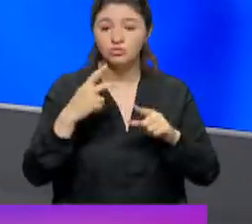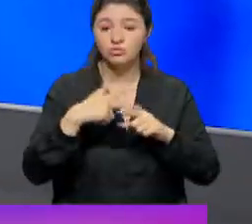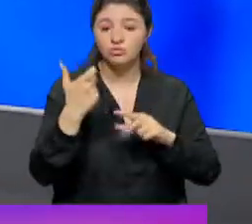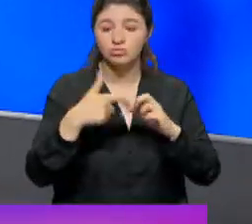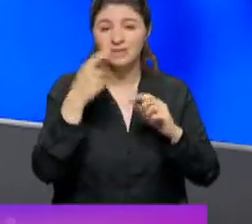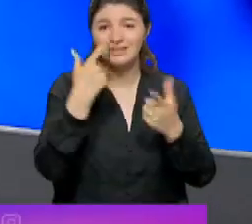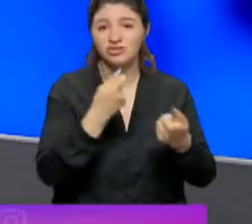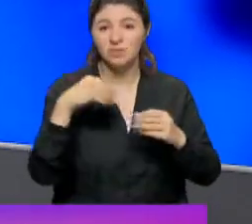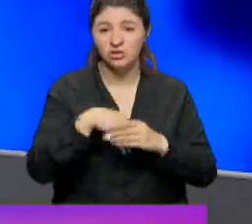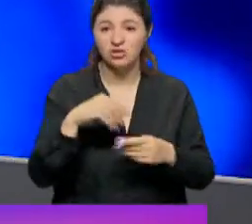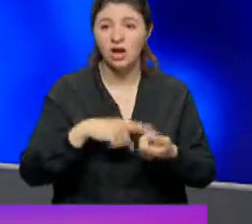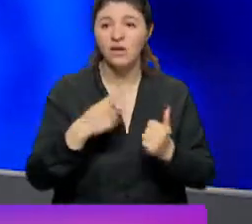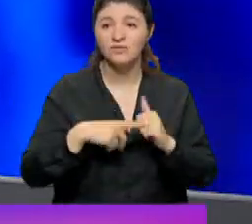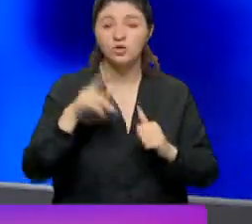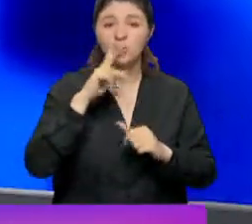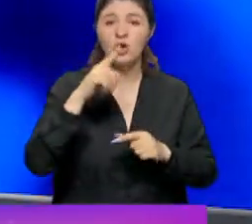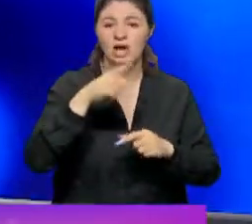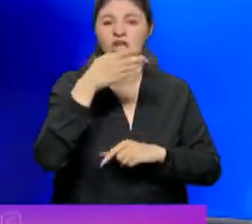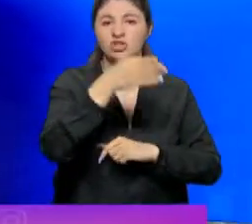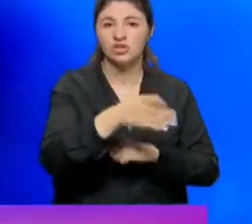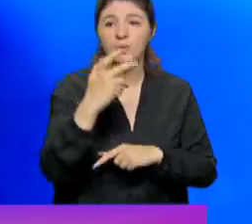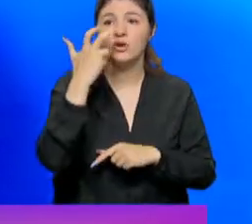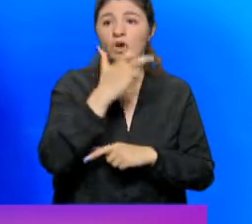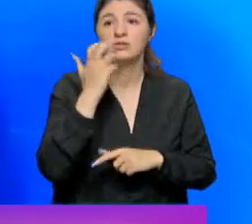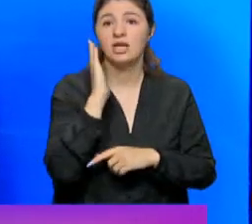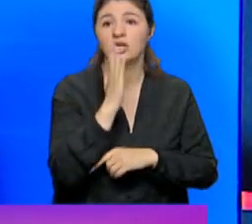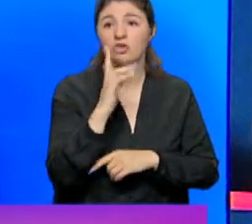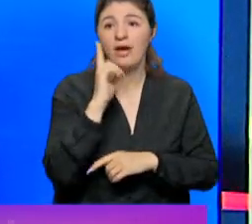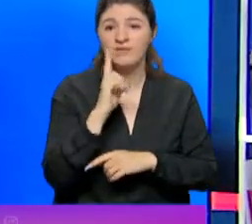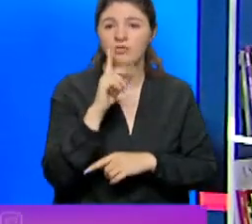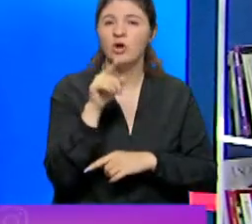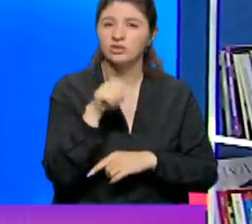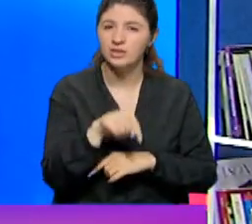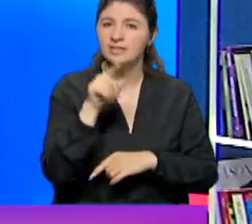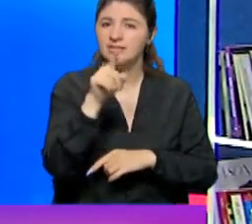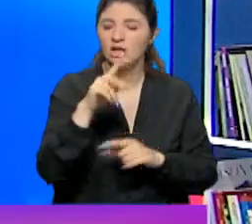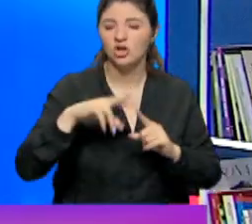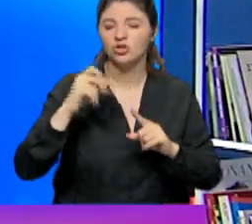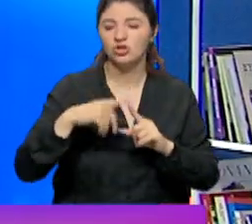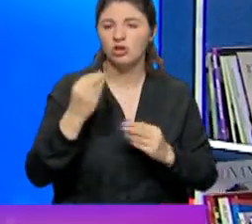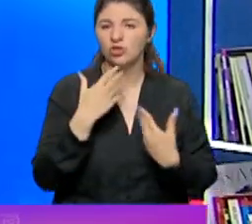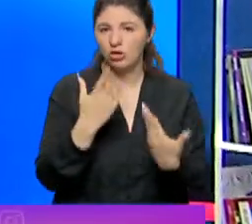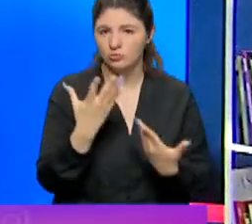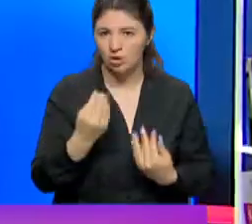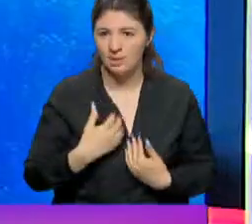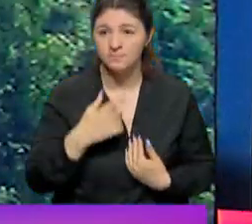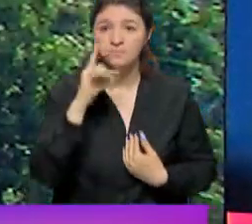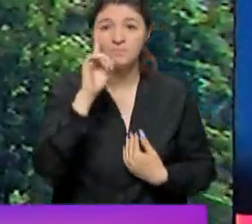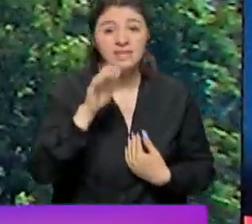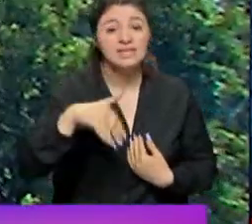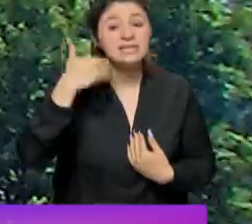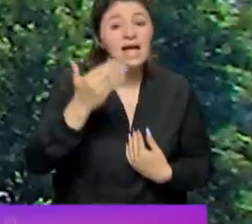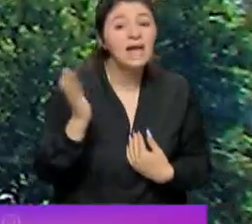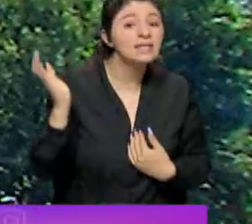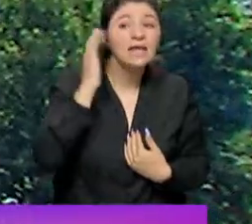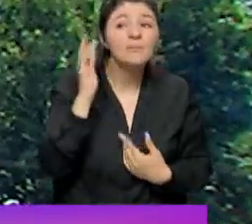dikkat çekmek için hafta sonunda munzur'da olacak bir konsere gidiyor Efendim onu da not alarak söylemiş olalım bir